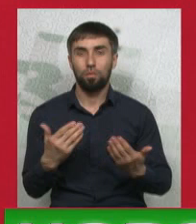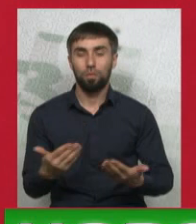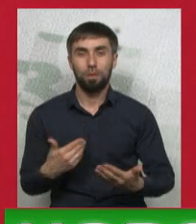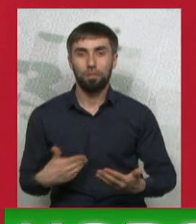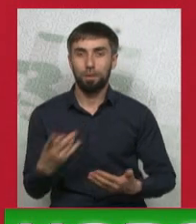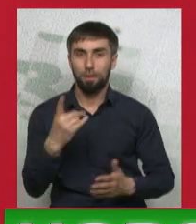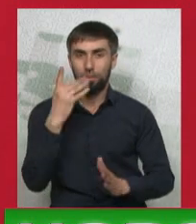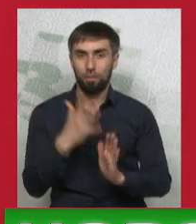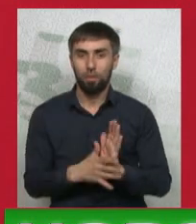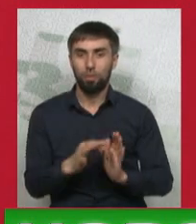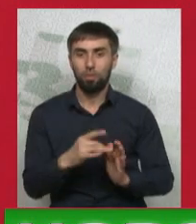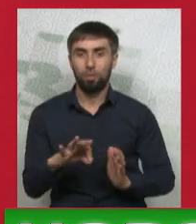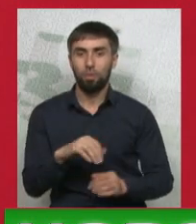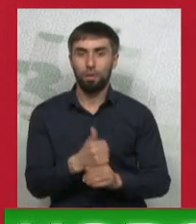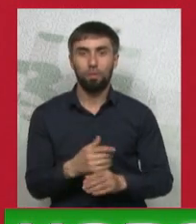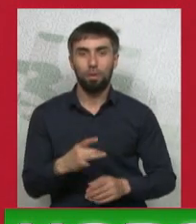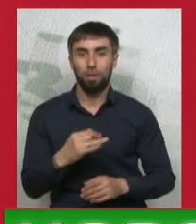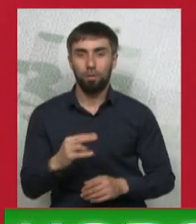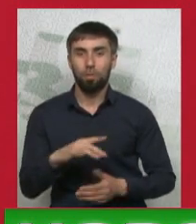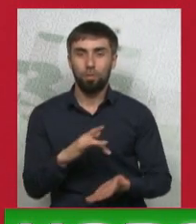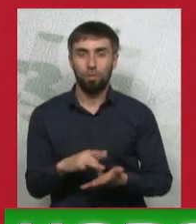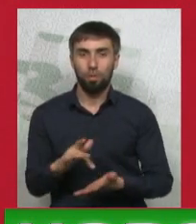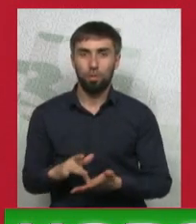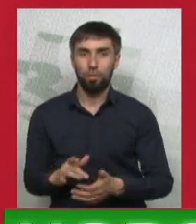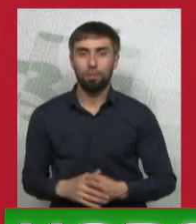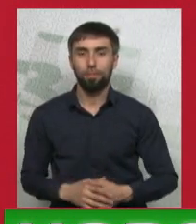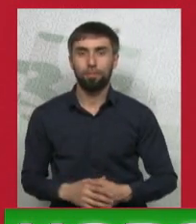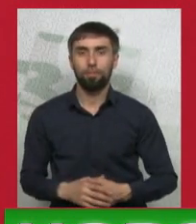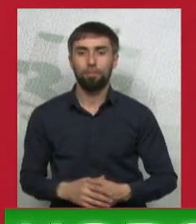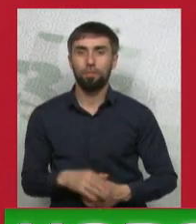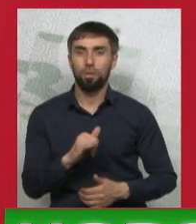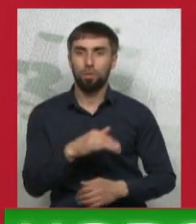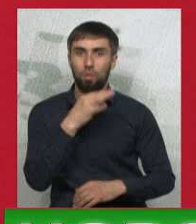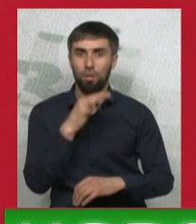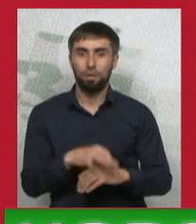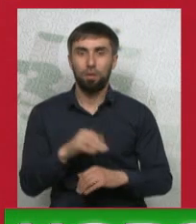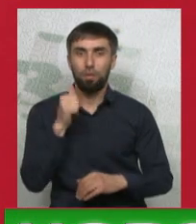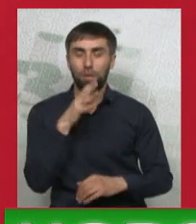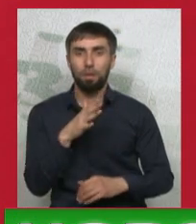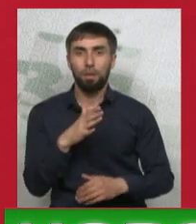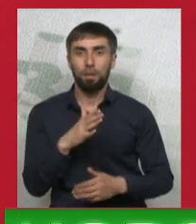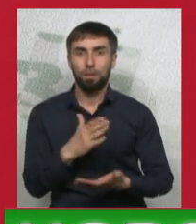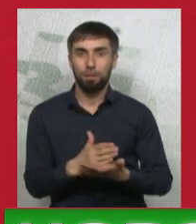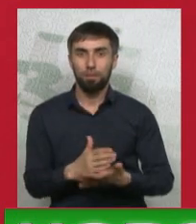мы должны понимать, особенно главы районов городов, ту ответственность, которая